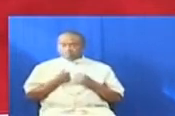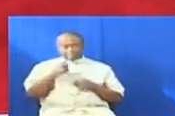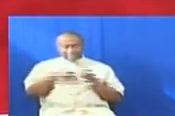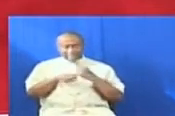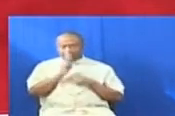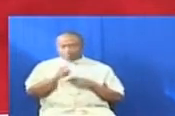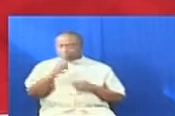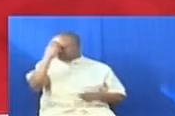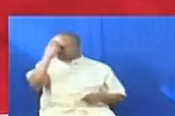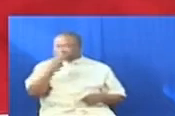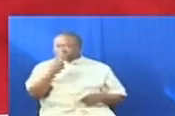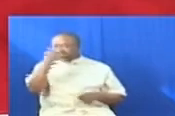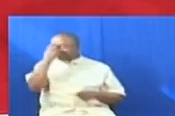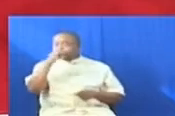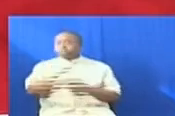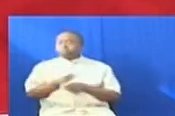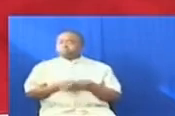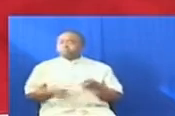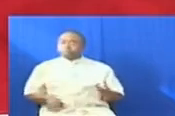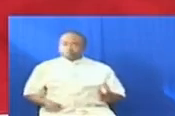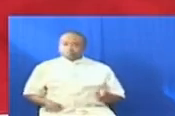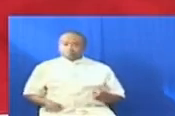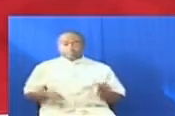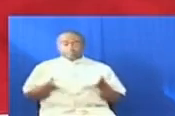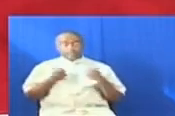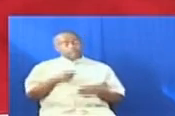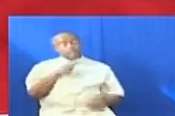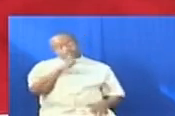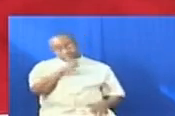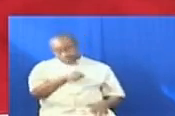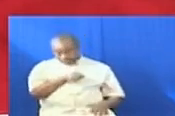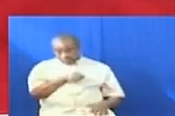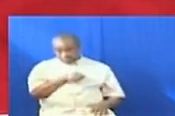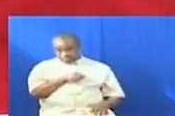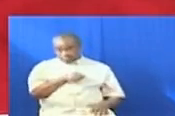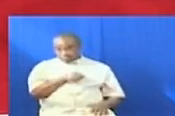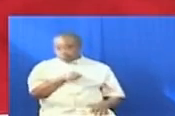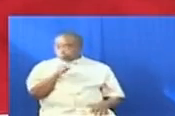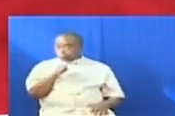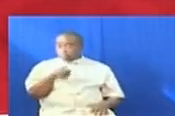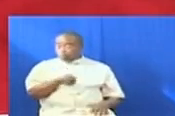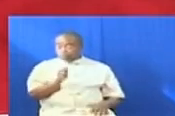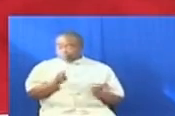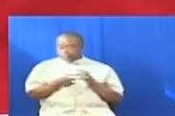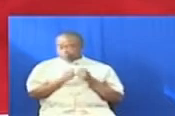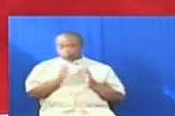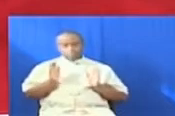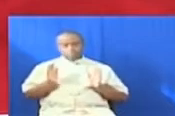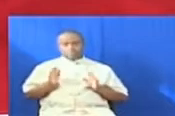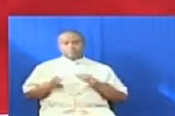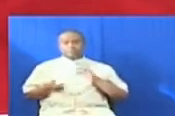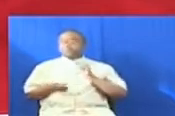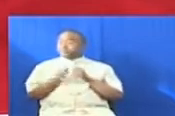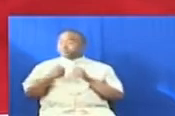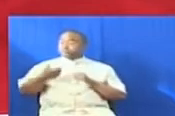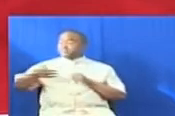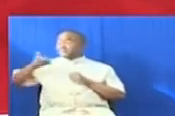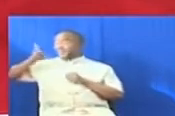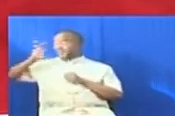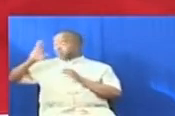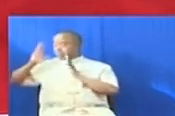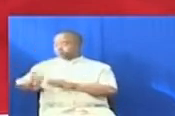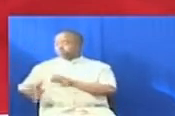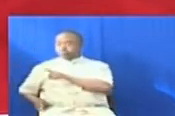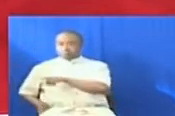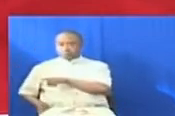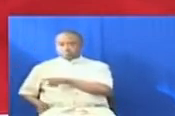halmashauri husika. Sasa hizi hoja hazitokani na halmashauri wao kuwa na tatizo. Tatizo linakuwa serikali kuu. Kwa hiyo